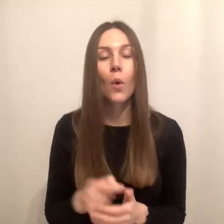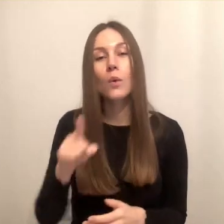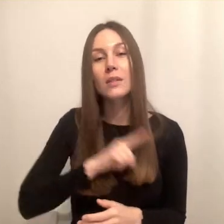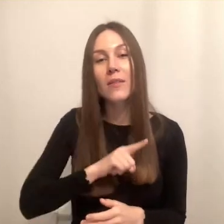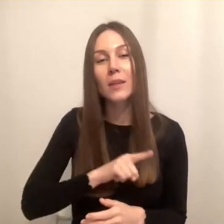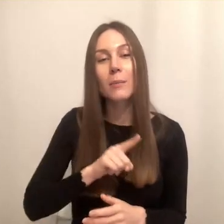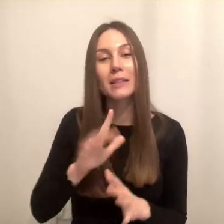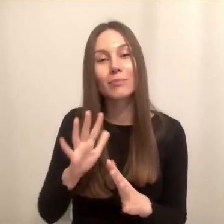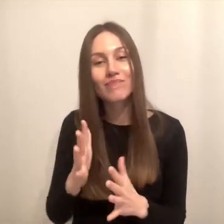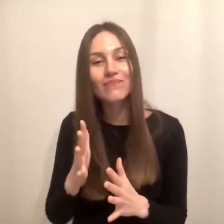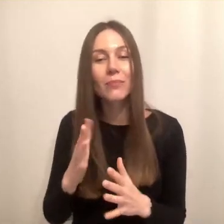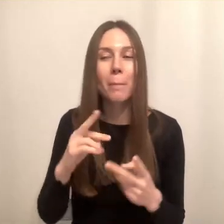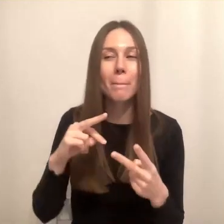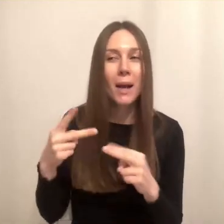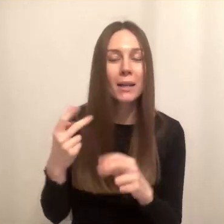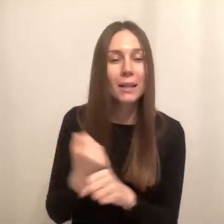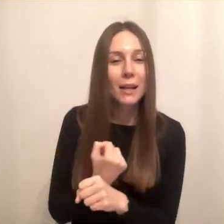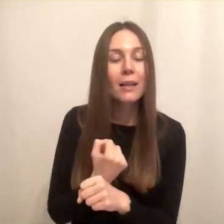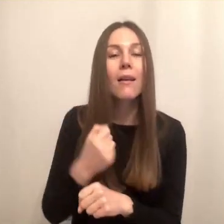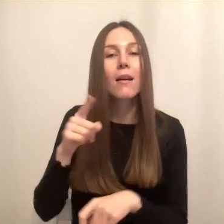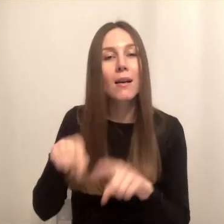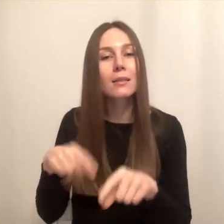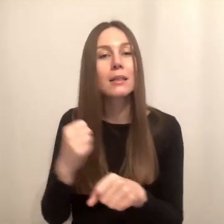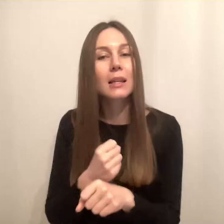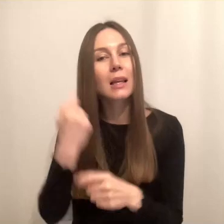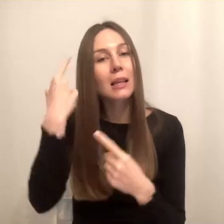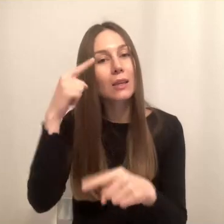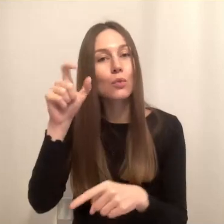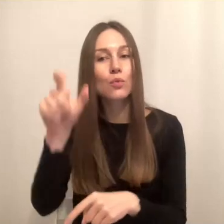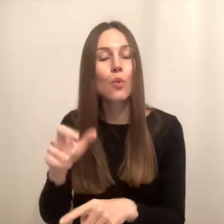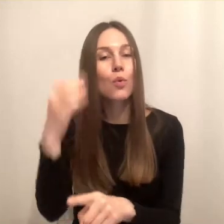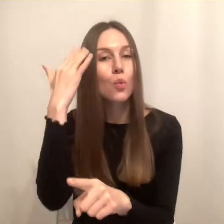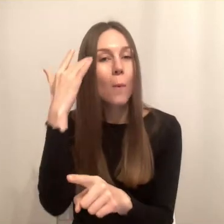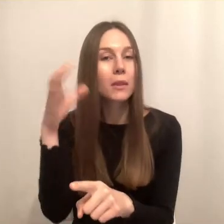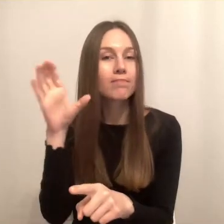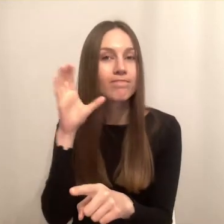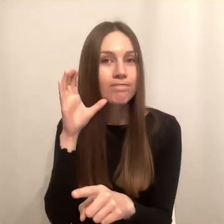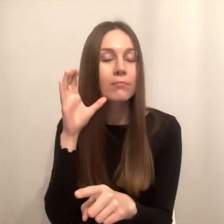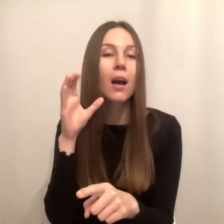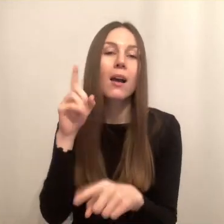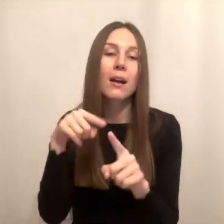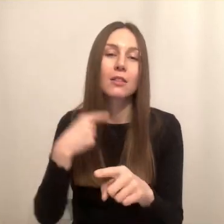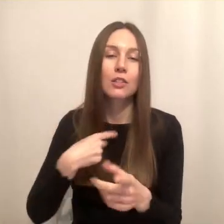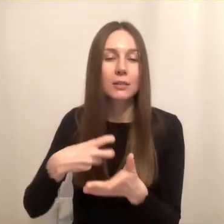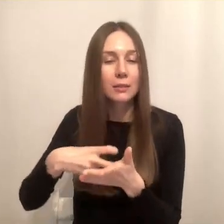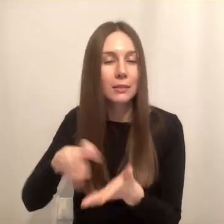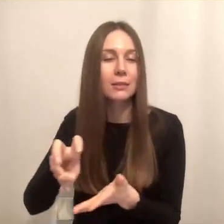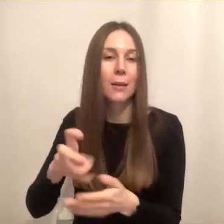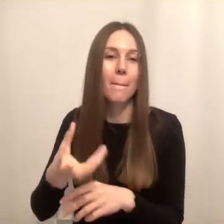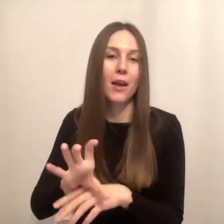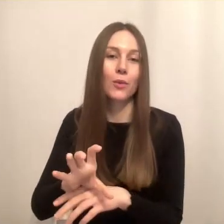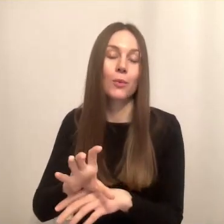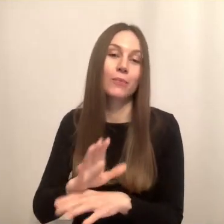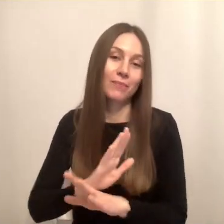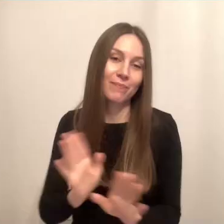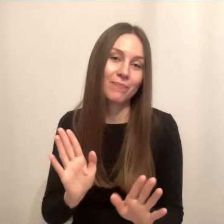tai galbūt reiktų dažniau įsiklausyti kitų nuomonę. Ir kartais būnu per daug užsispyręs. Tai kol kas tiek, ar tai ir